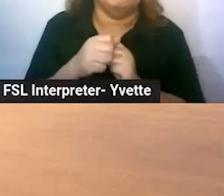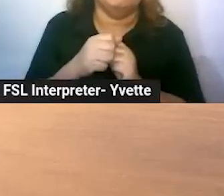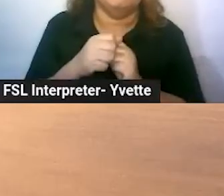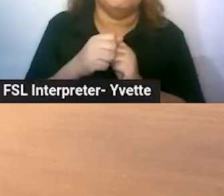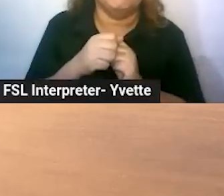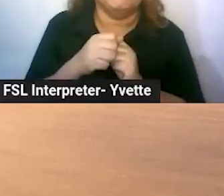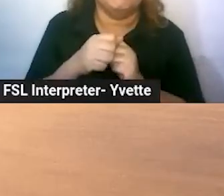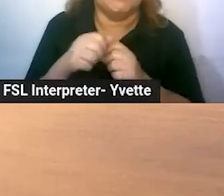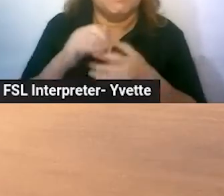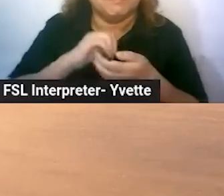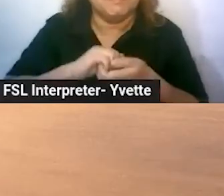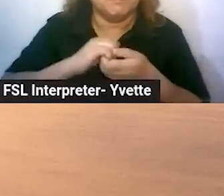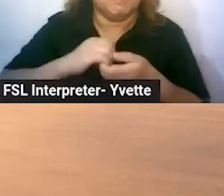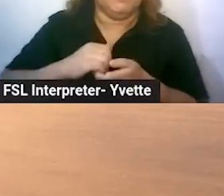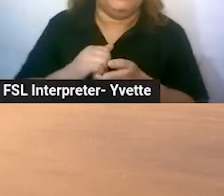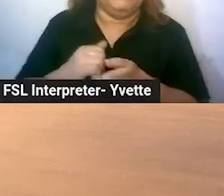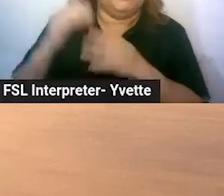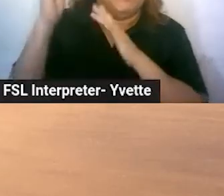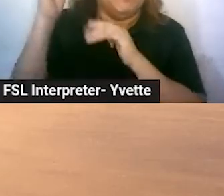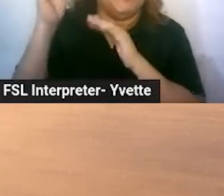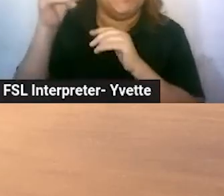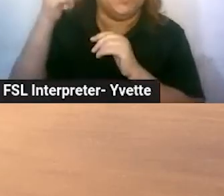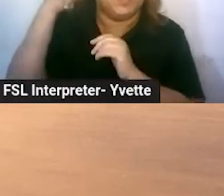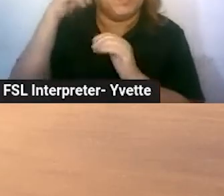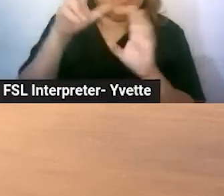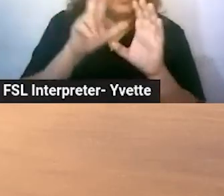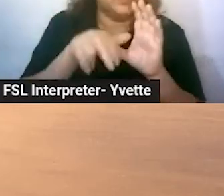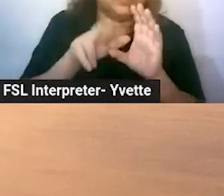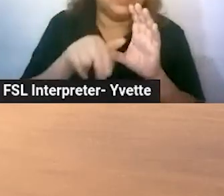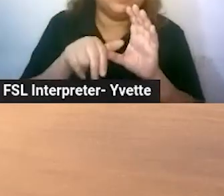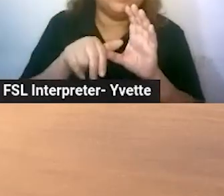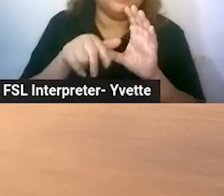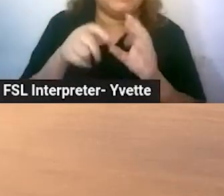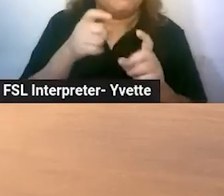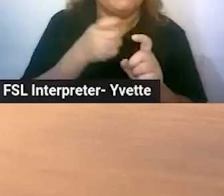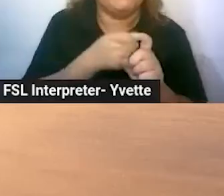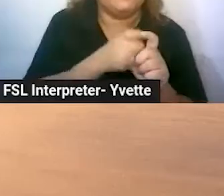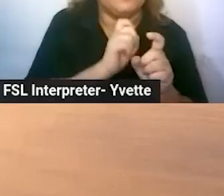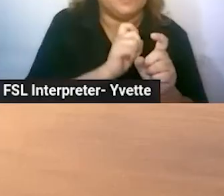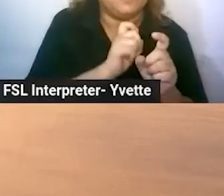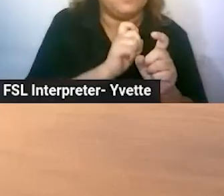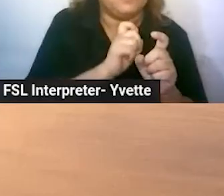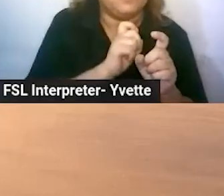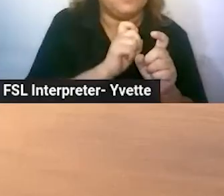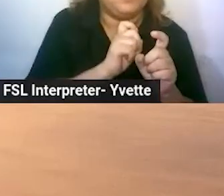katatagan at pag-asa sa mga Pilipinong PWDs from